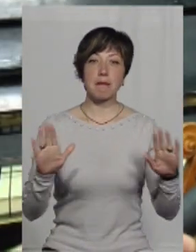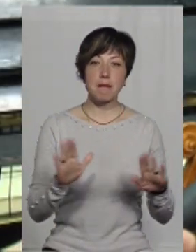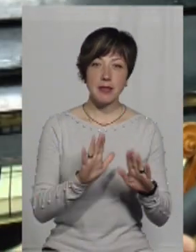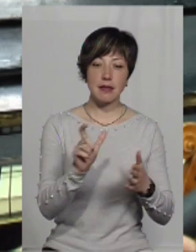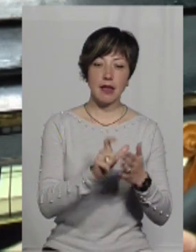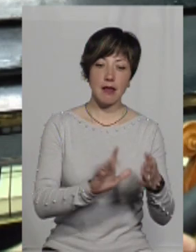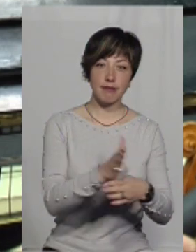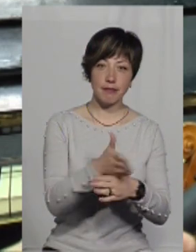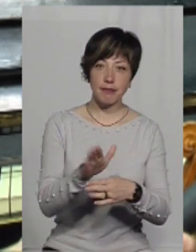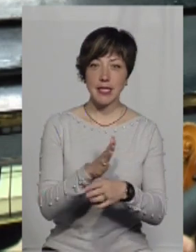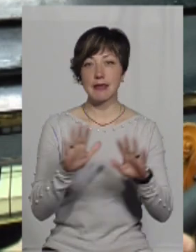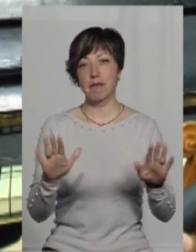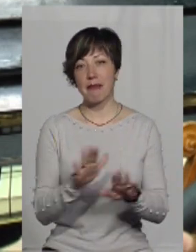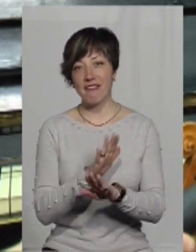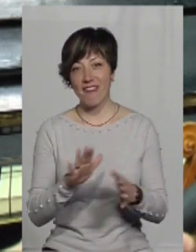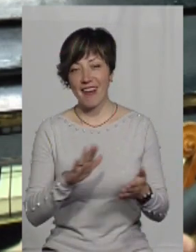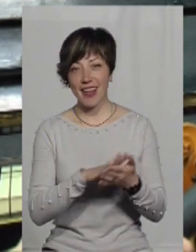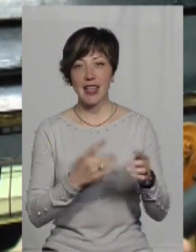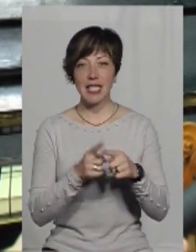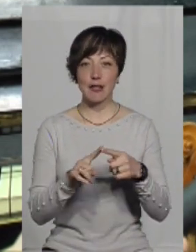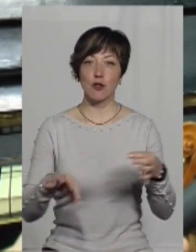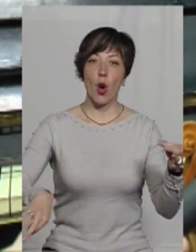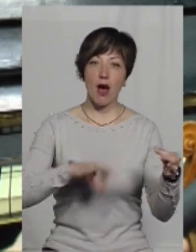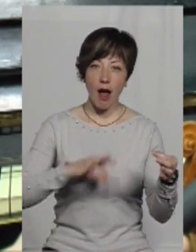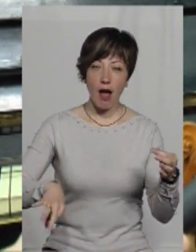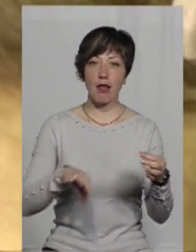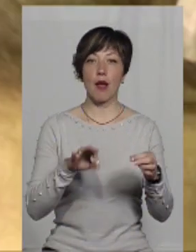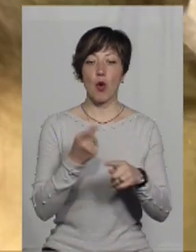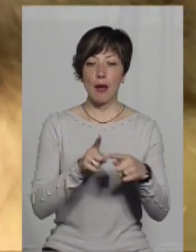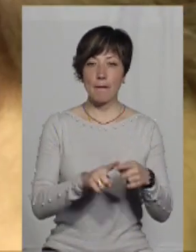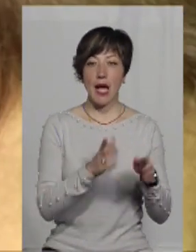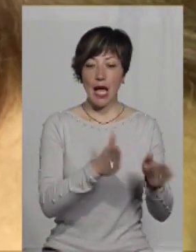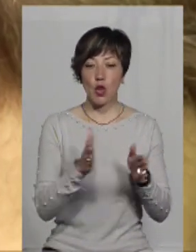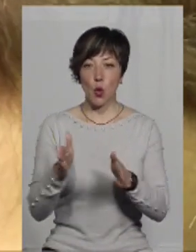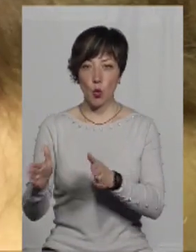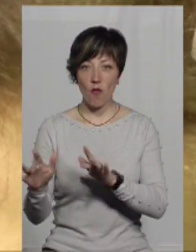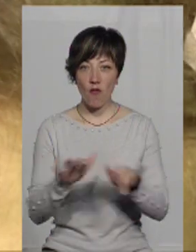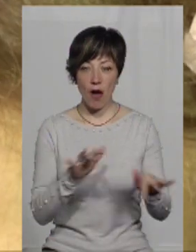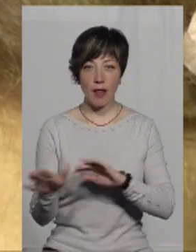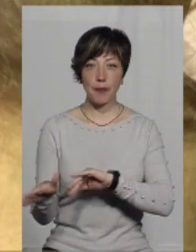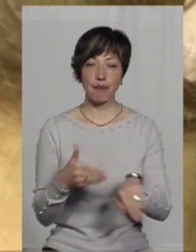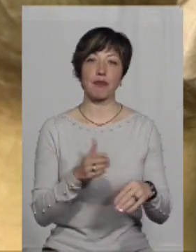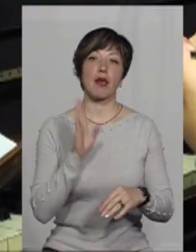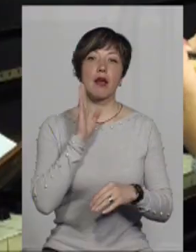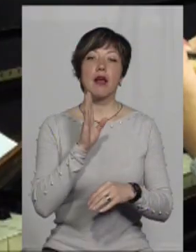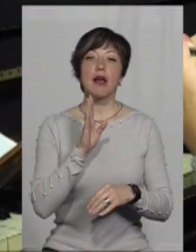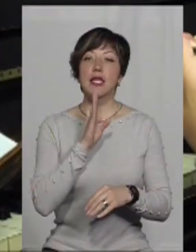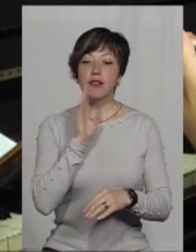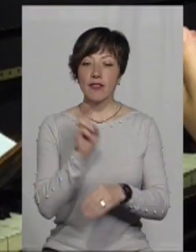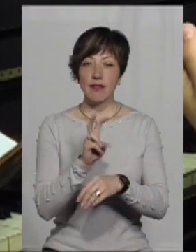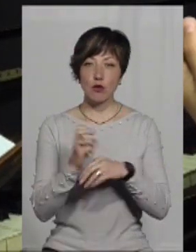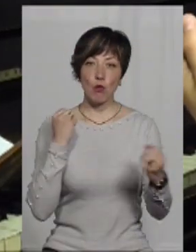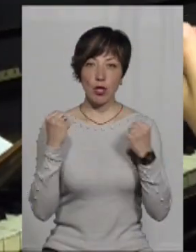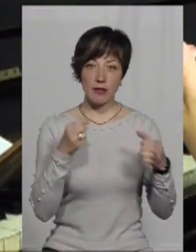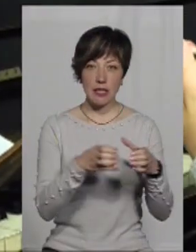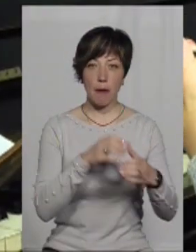склади розбивали, співали, потім це все грали, потім інтонували. Аріна каже, її мама відвідує 6 спортивні секції – плавання і